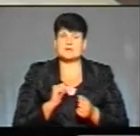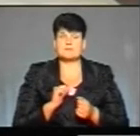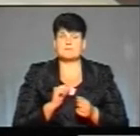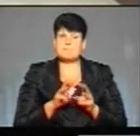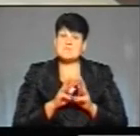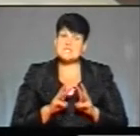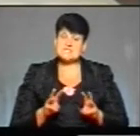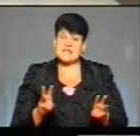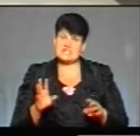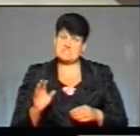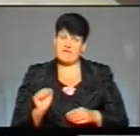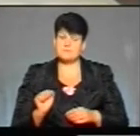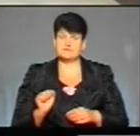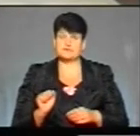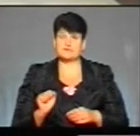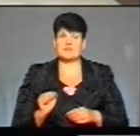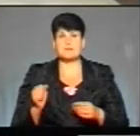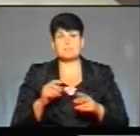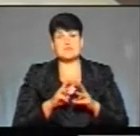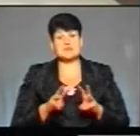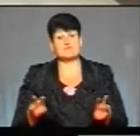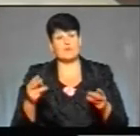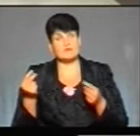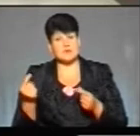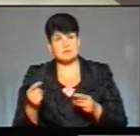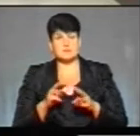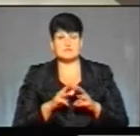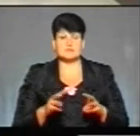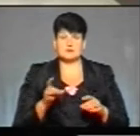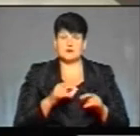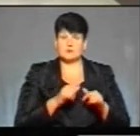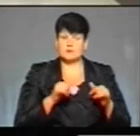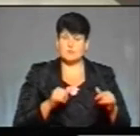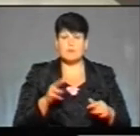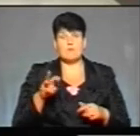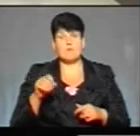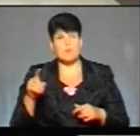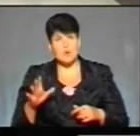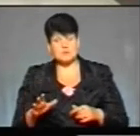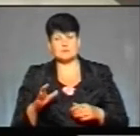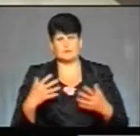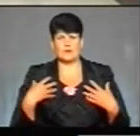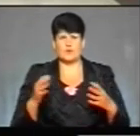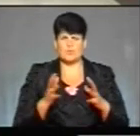міністерства, тобто це фінанси, Мінрегіон, МОЗ, МОН, тобто всі ці